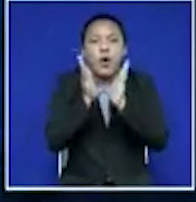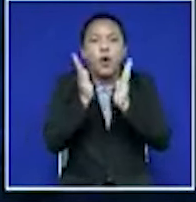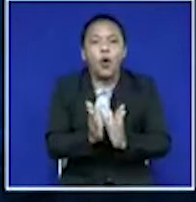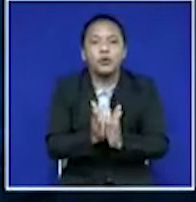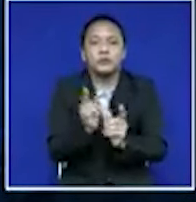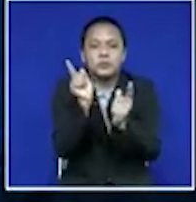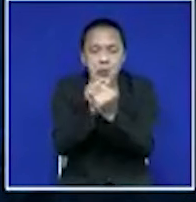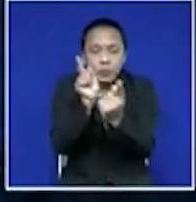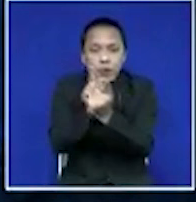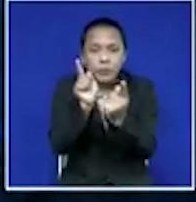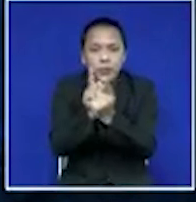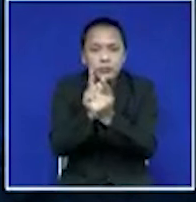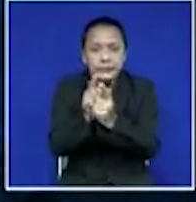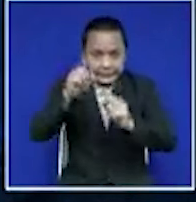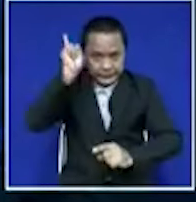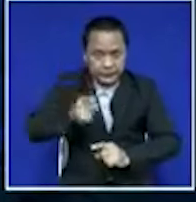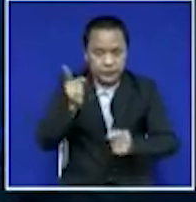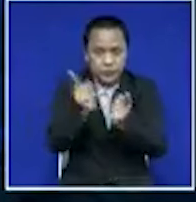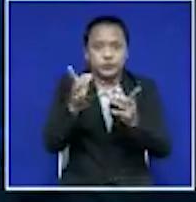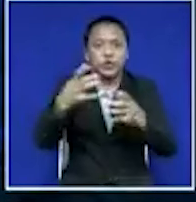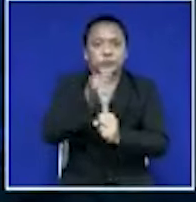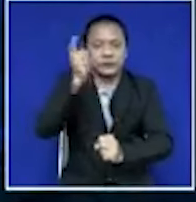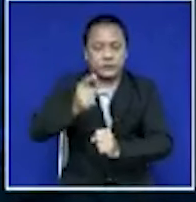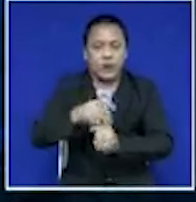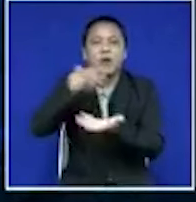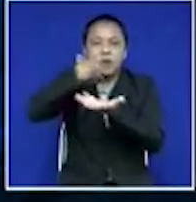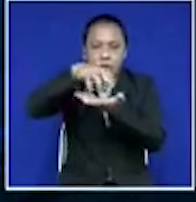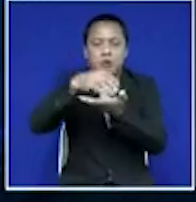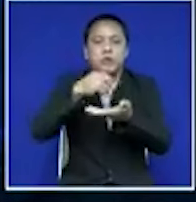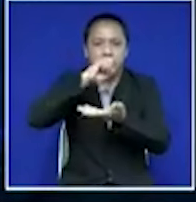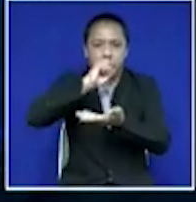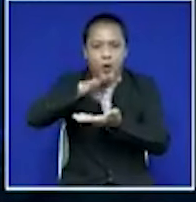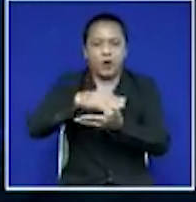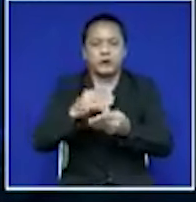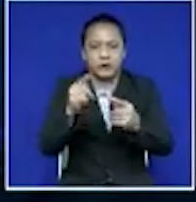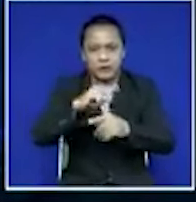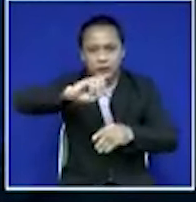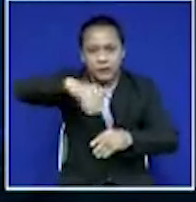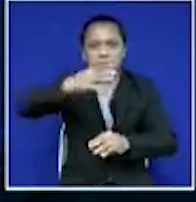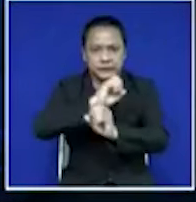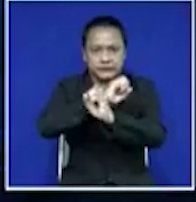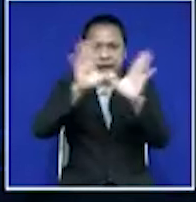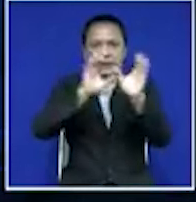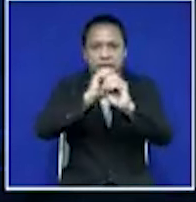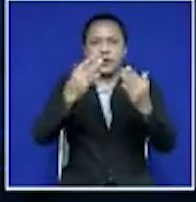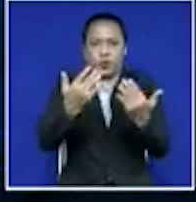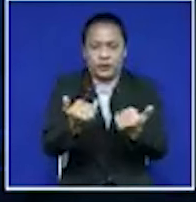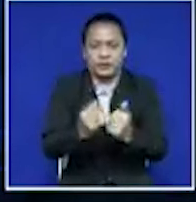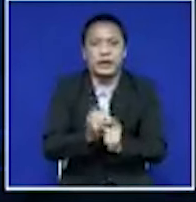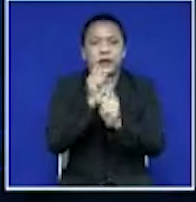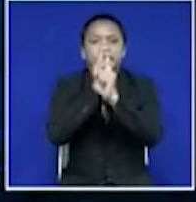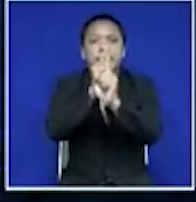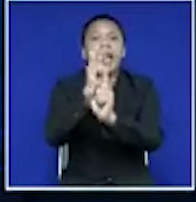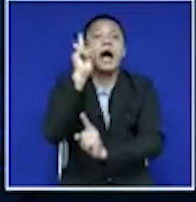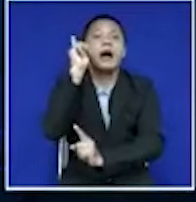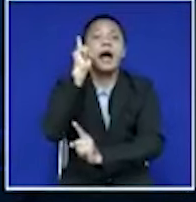เคสที่เราพบและยืนยันแล้วก็จะรีบบอกตัวเลขขึ้นมาให้ได้เห็นภาพก่อนนะครับมีตามที่เป็นข่